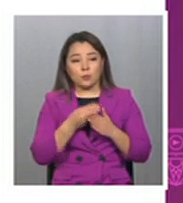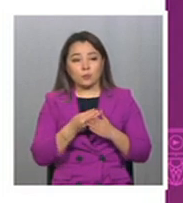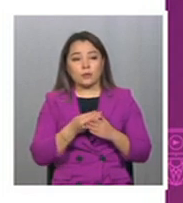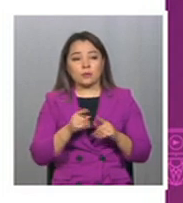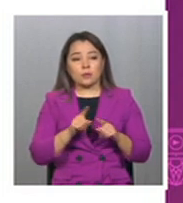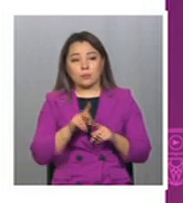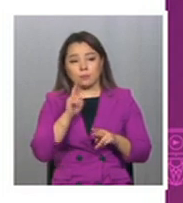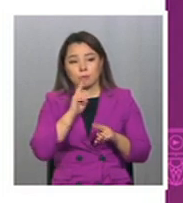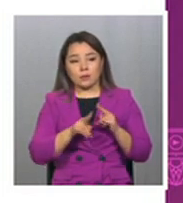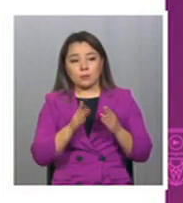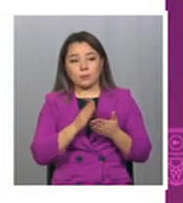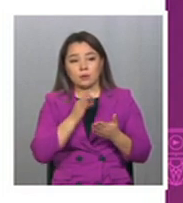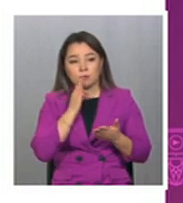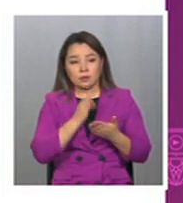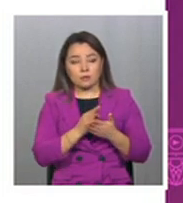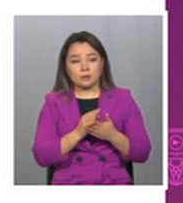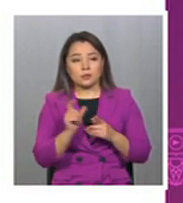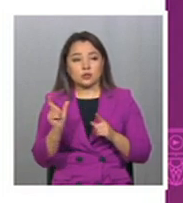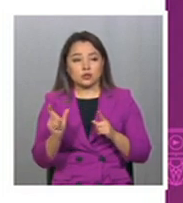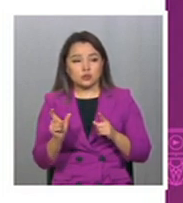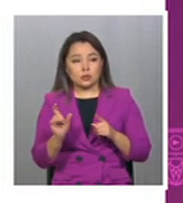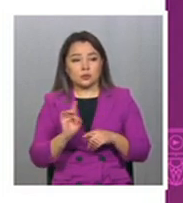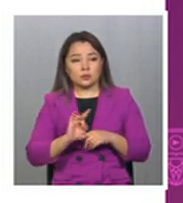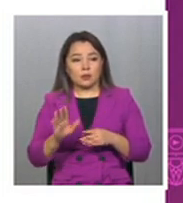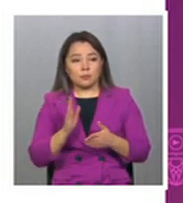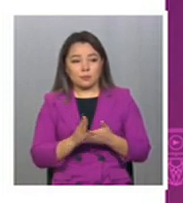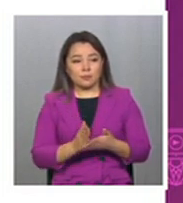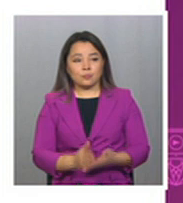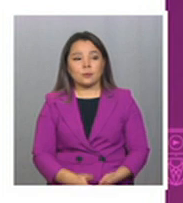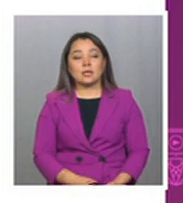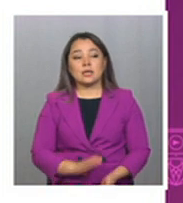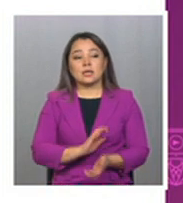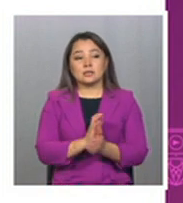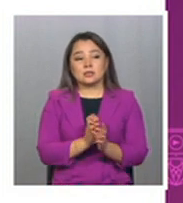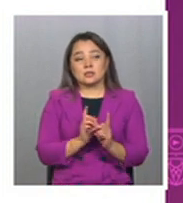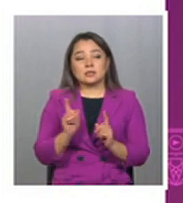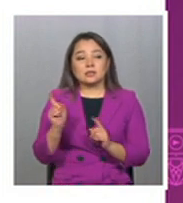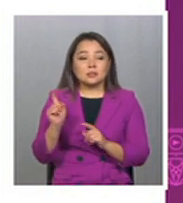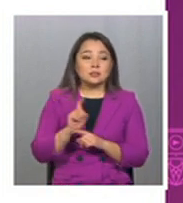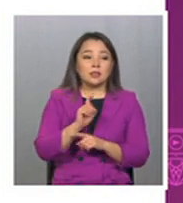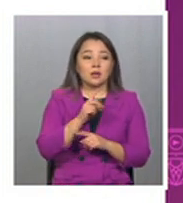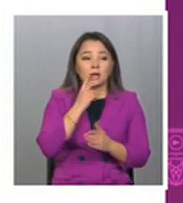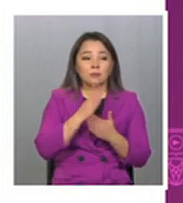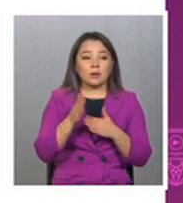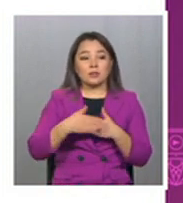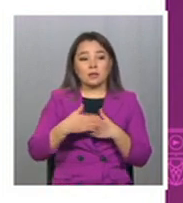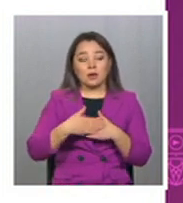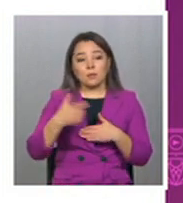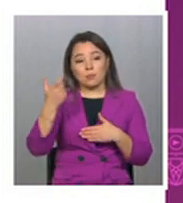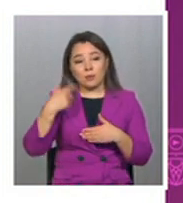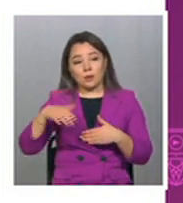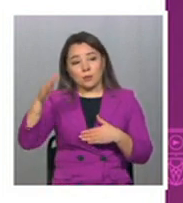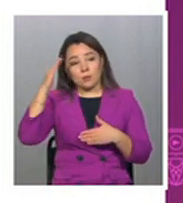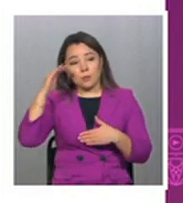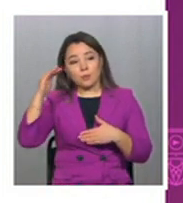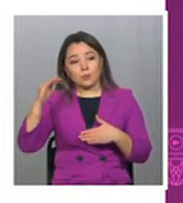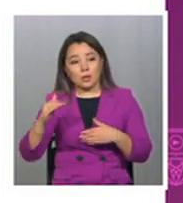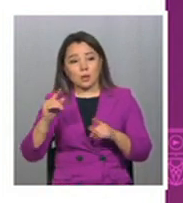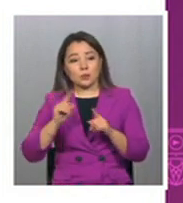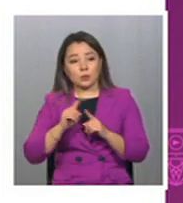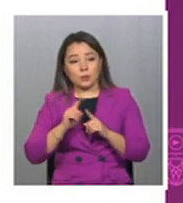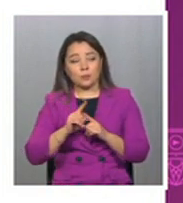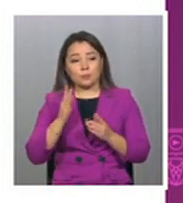қалыпты. Үшінші үзінді. Сығылысып, есіктен енді кіре берсем, бойым менің бойымдай ғана